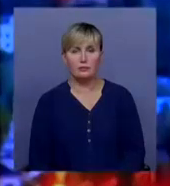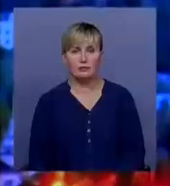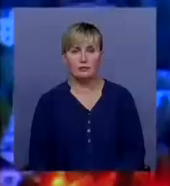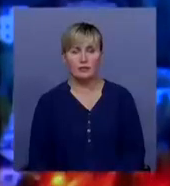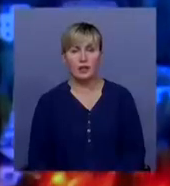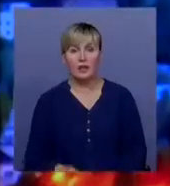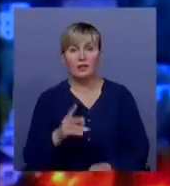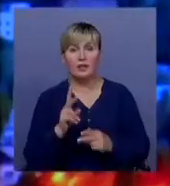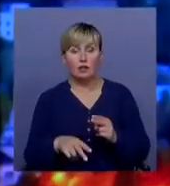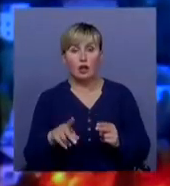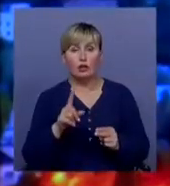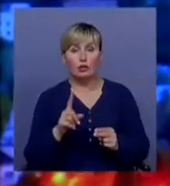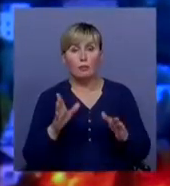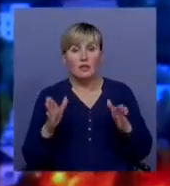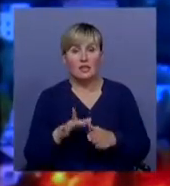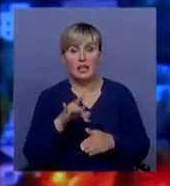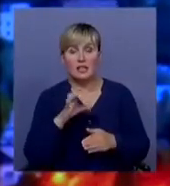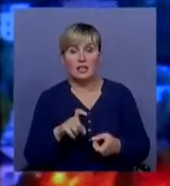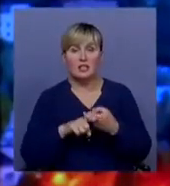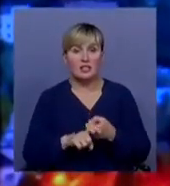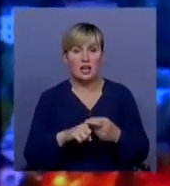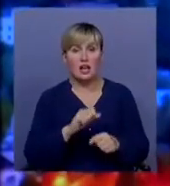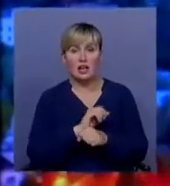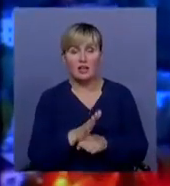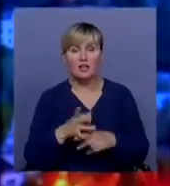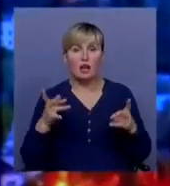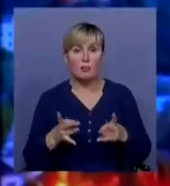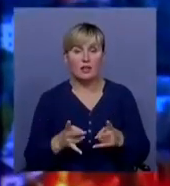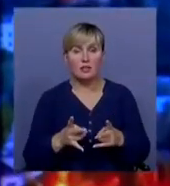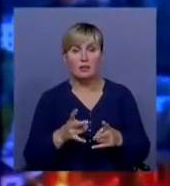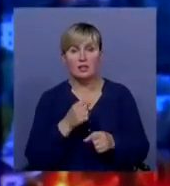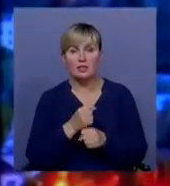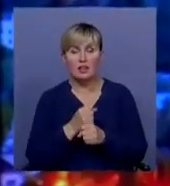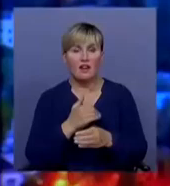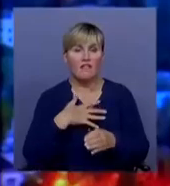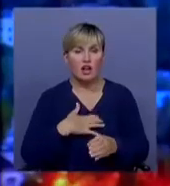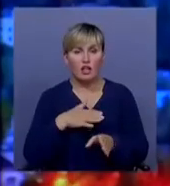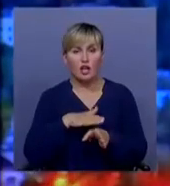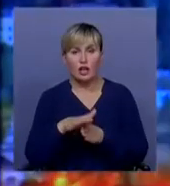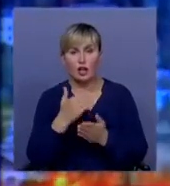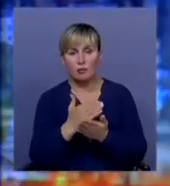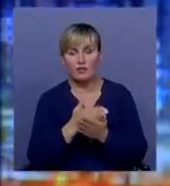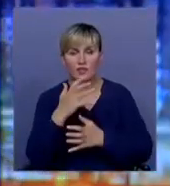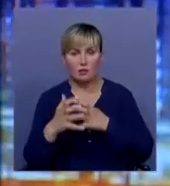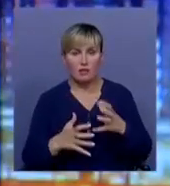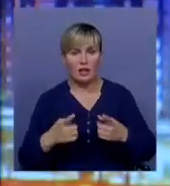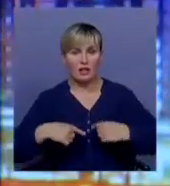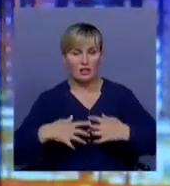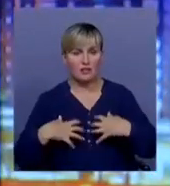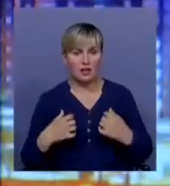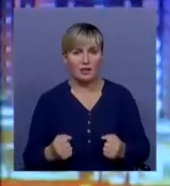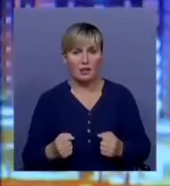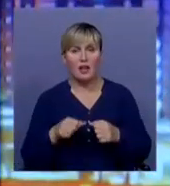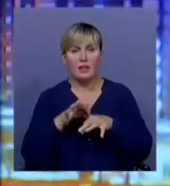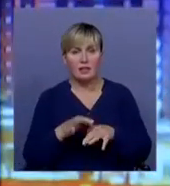И в завершение, чтобы минимизировать риск заражения коронавируса, необходимо следовать важным рекомендациям Всемирной организации здравоохранения.